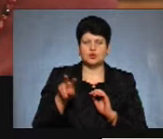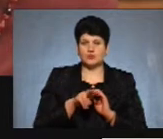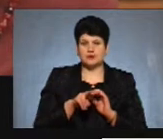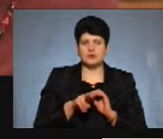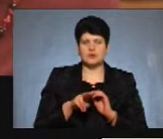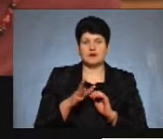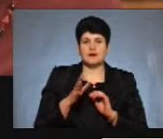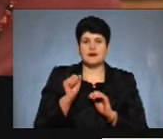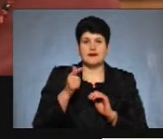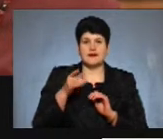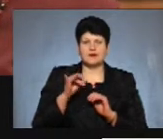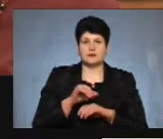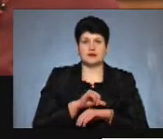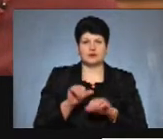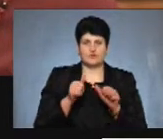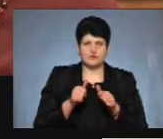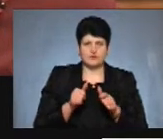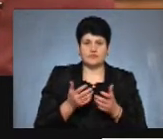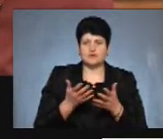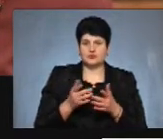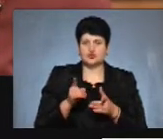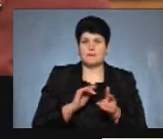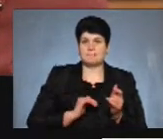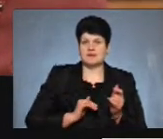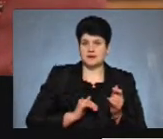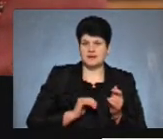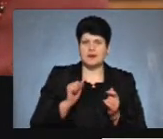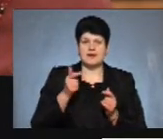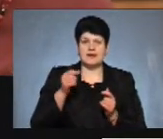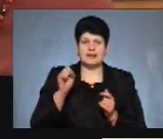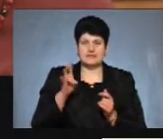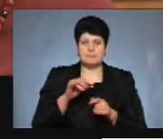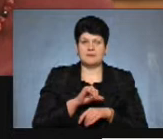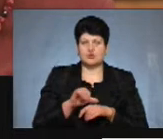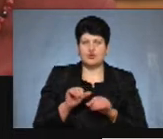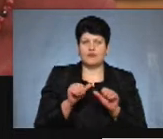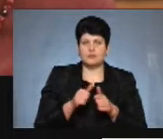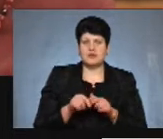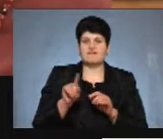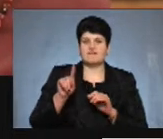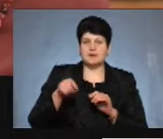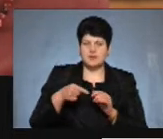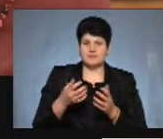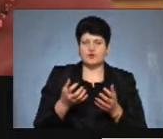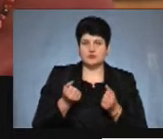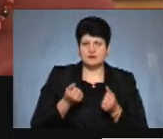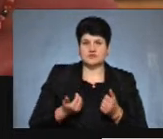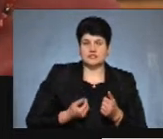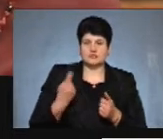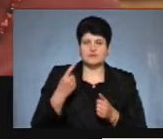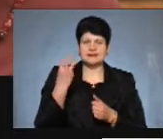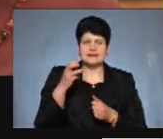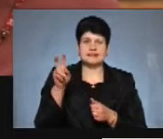митного оформлення. Встановлено, що підприємець, агент з митного оформлення, вимагав та отримав від жителя області 300 доларів